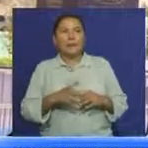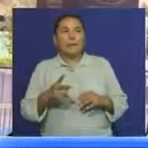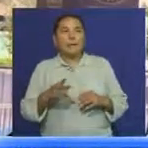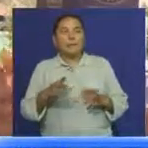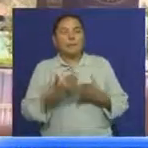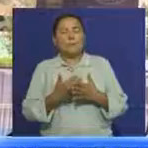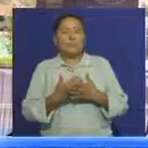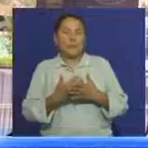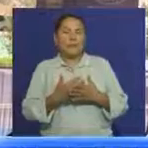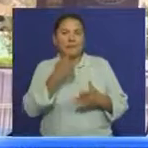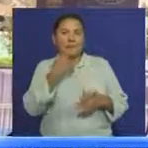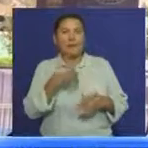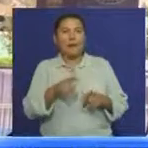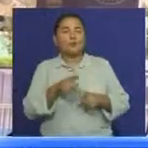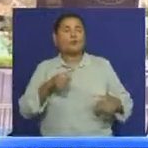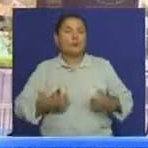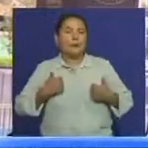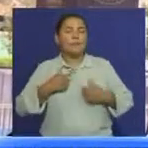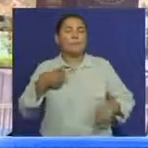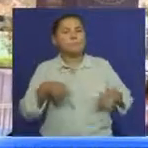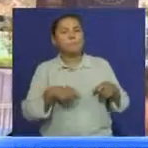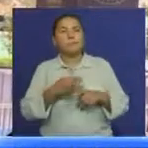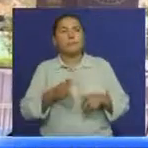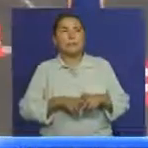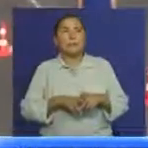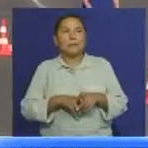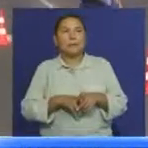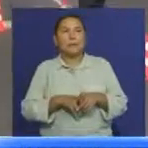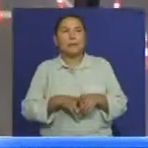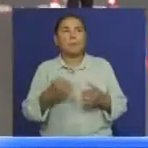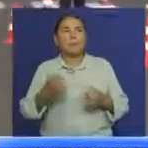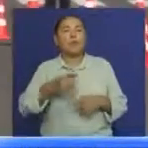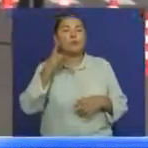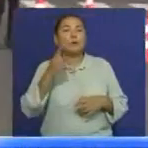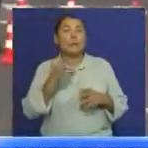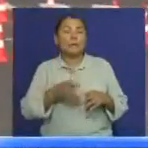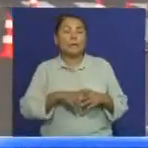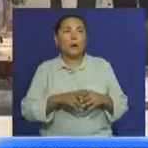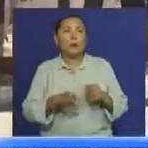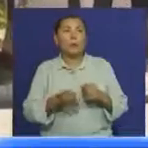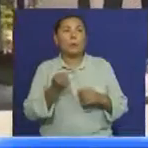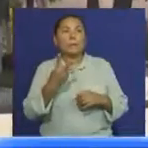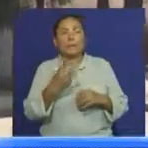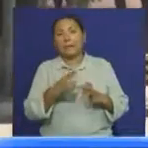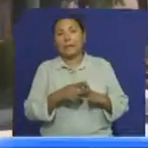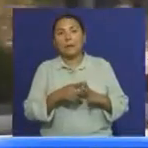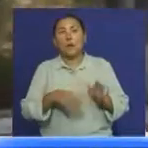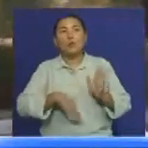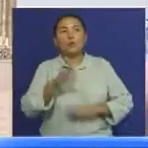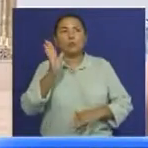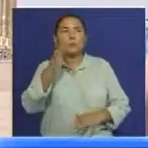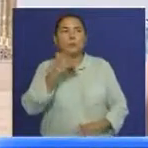почти жүгіріп жүрдім, артқада жүгіріп жүрдім. Ал жасөспірімдер арасында 17 жастағы Данил Зубцов үздік